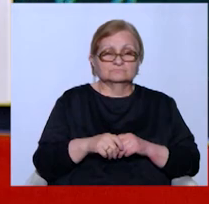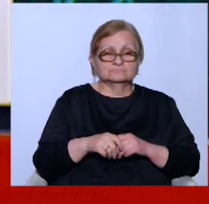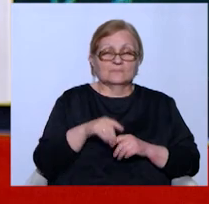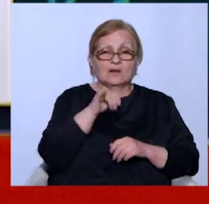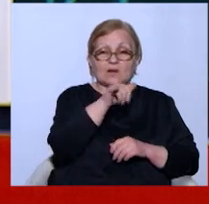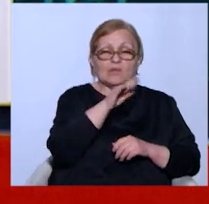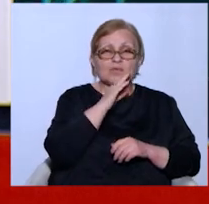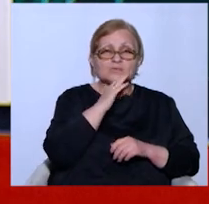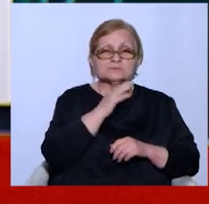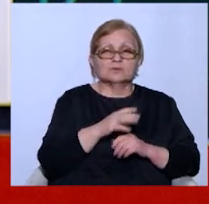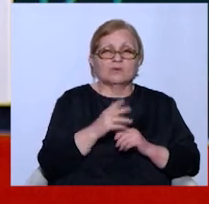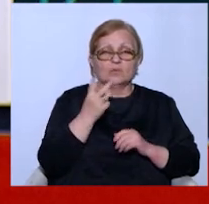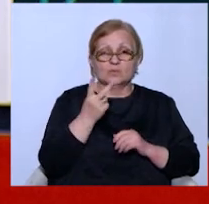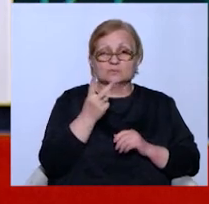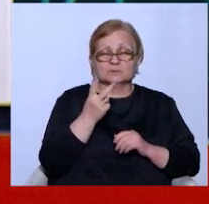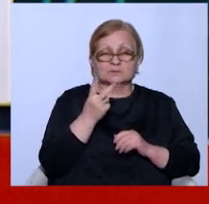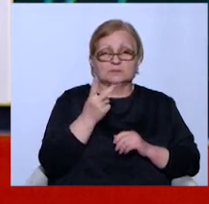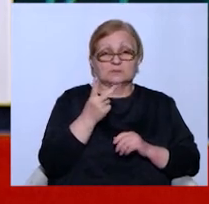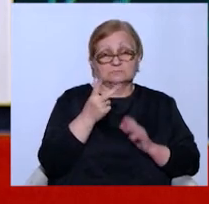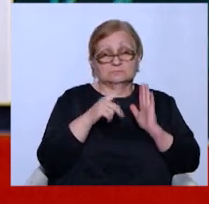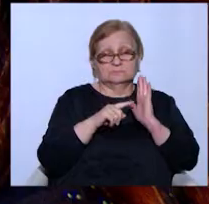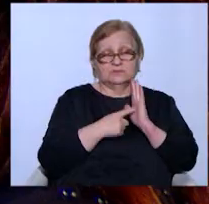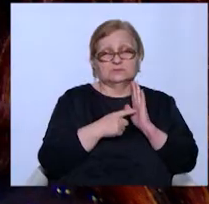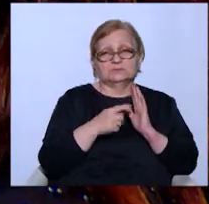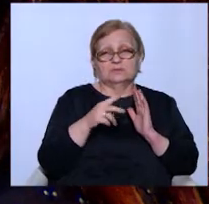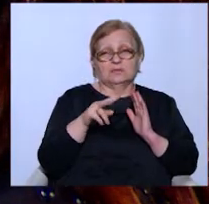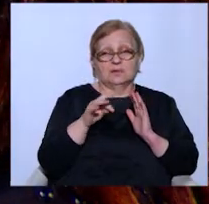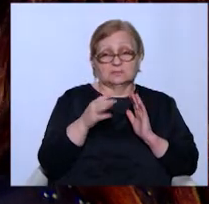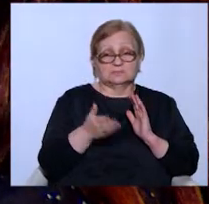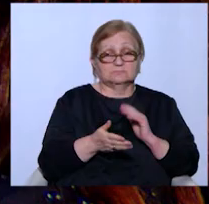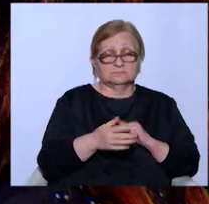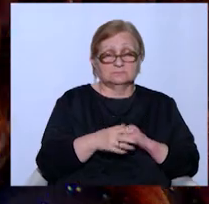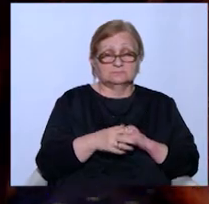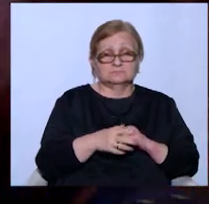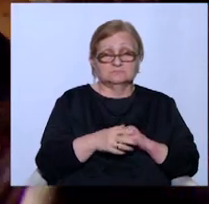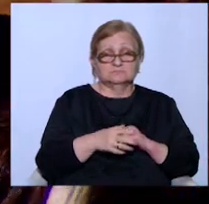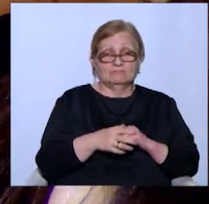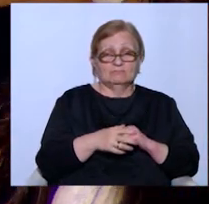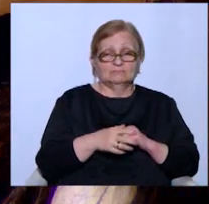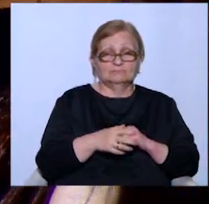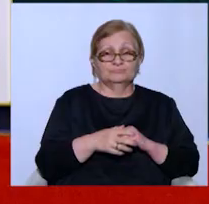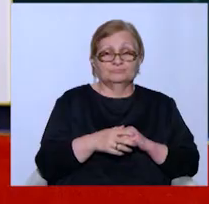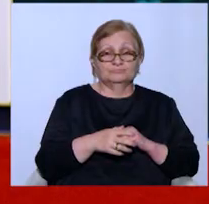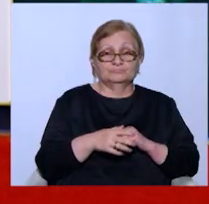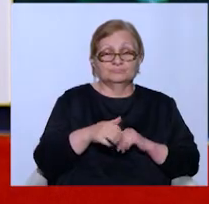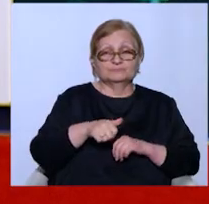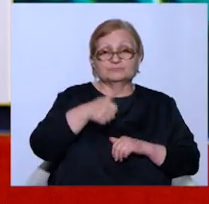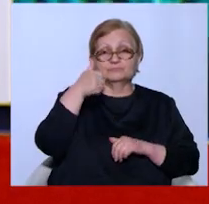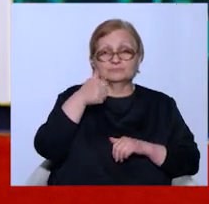რამდენი ექნება? 2ჯერ X ლარი. ეს გავიგე. ახლა რა ხდება?